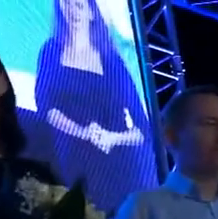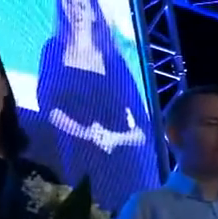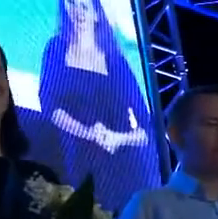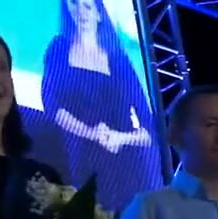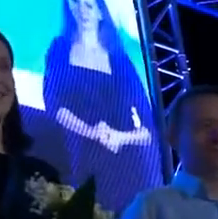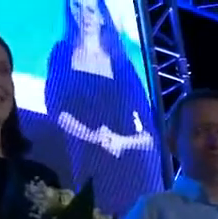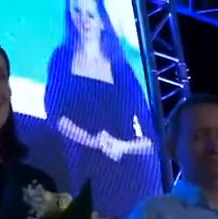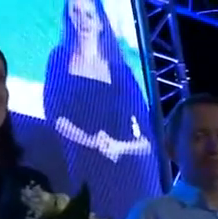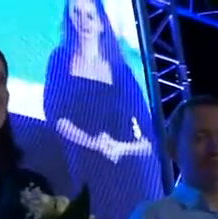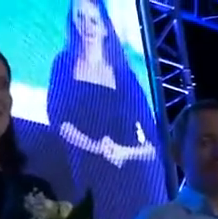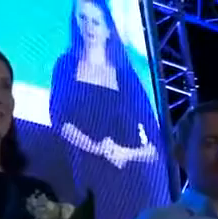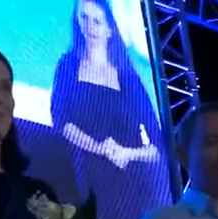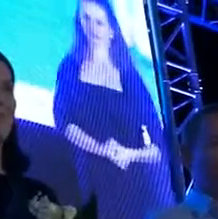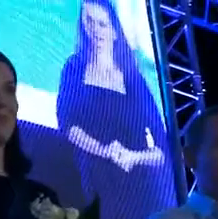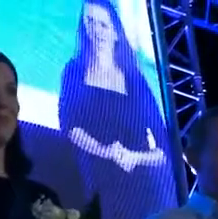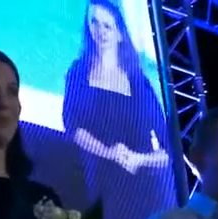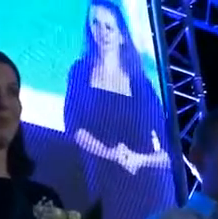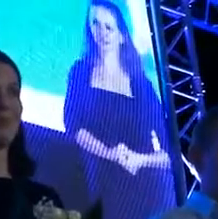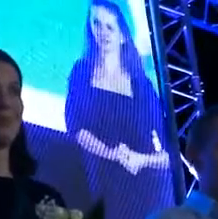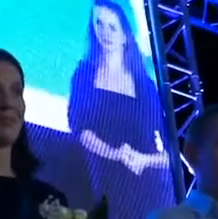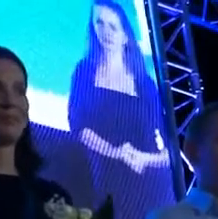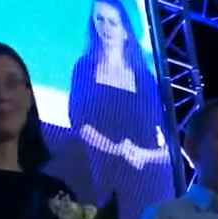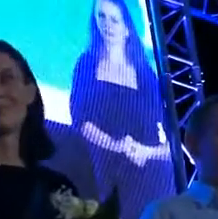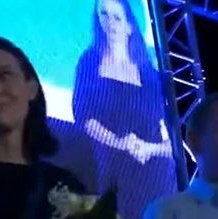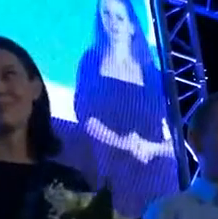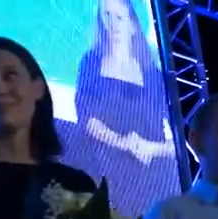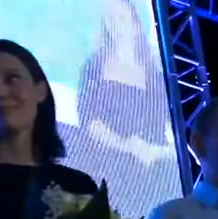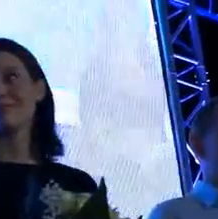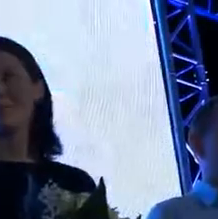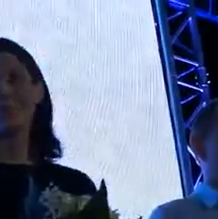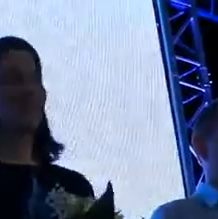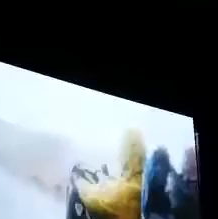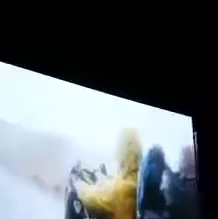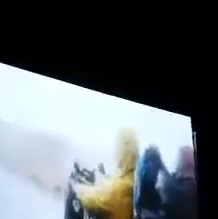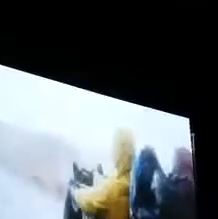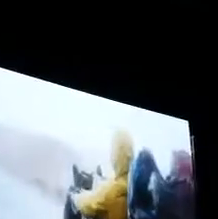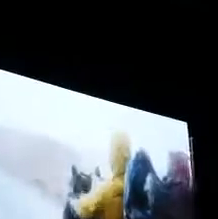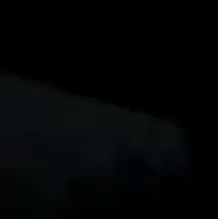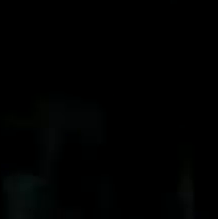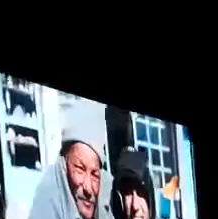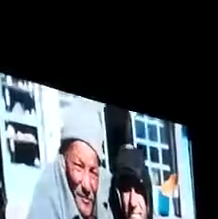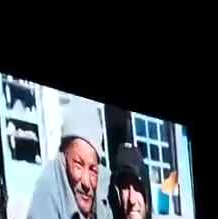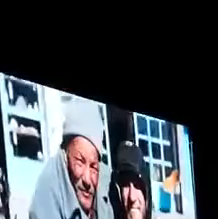postižením. V letošním roce se sešlo 50 návrhů na udělení cen.